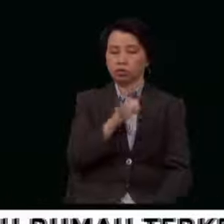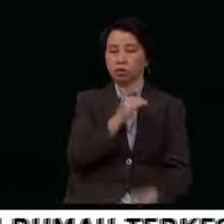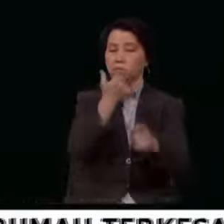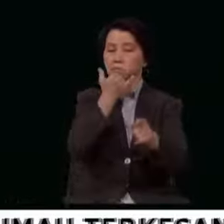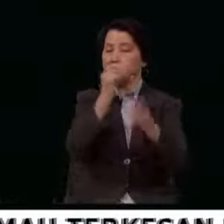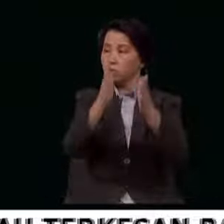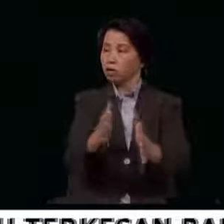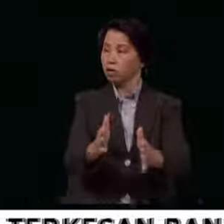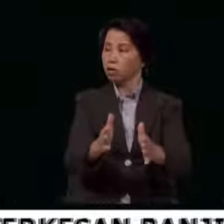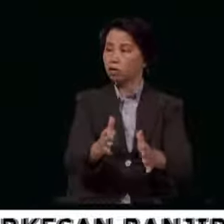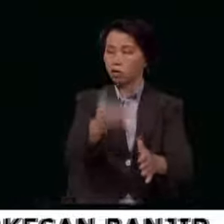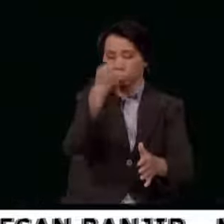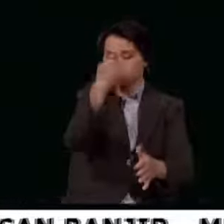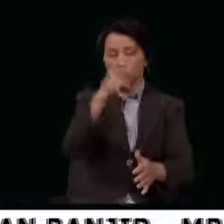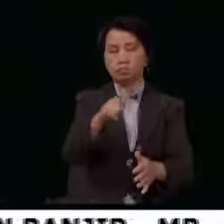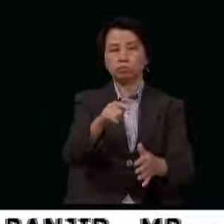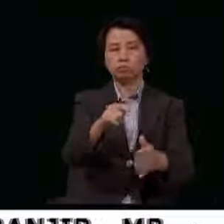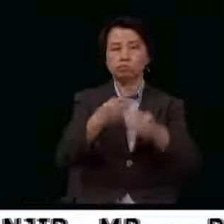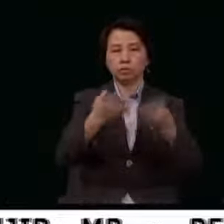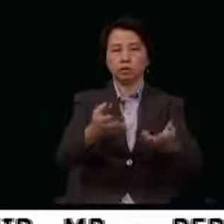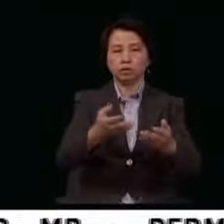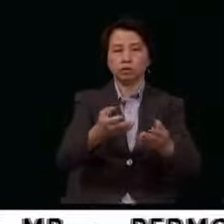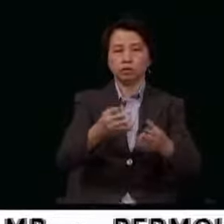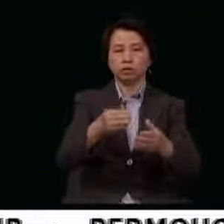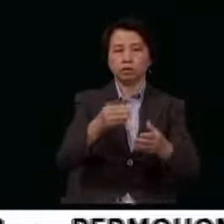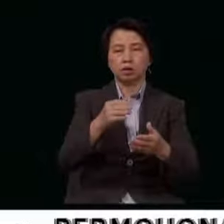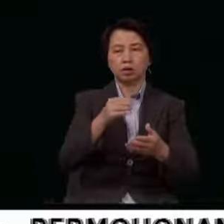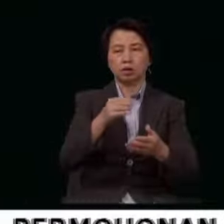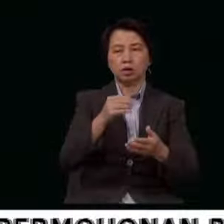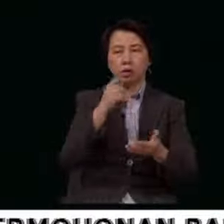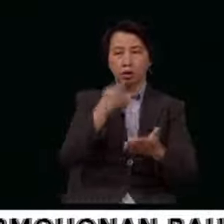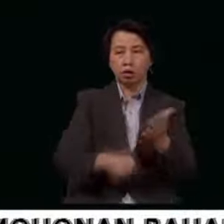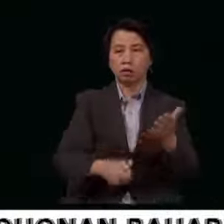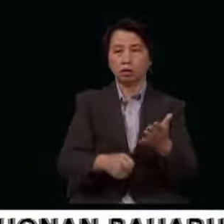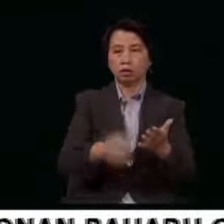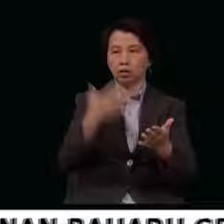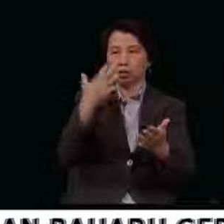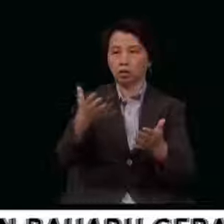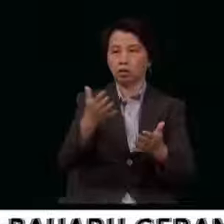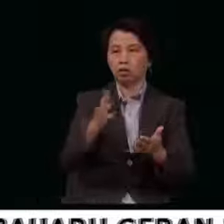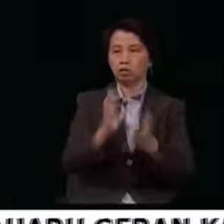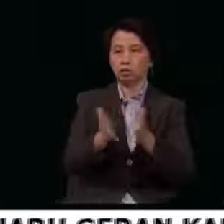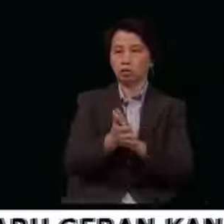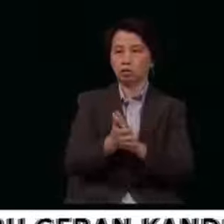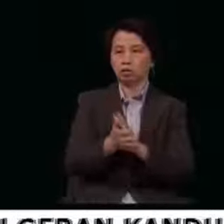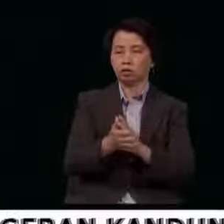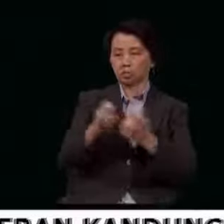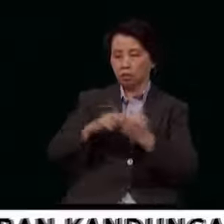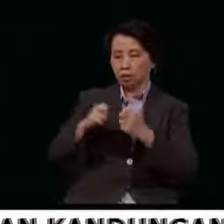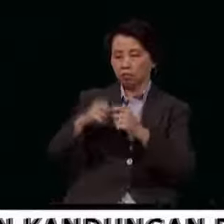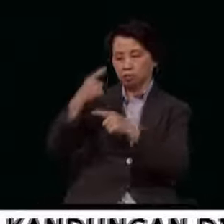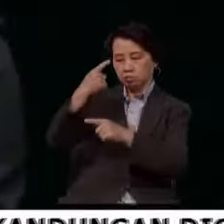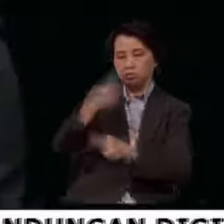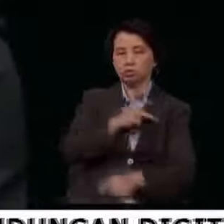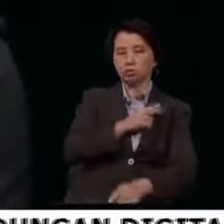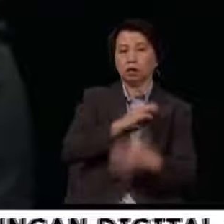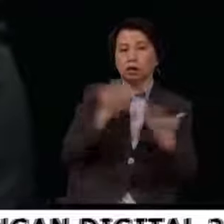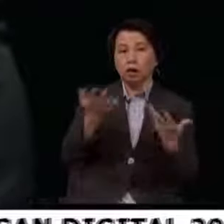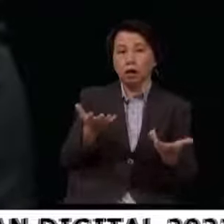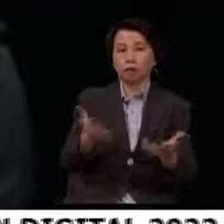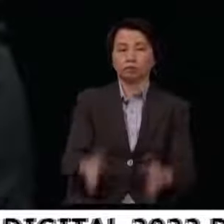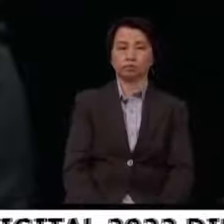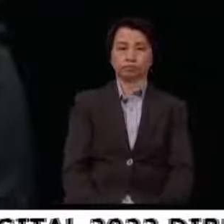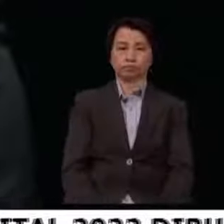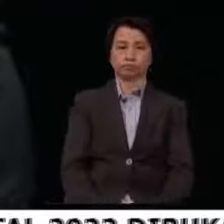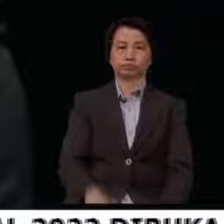yang tertentu adalah Chase boleh dikatakan tapi celah kami di KBS bisnis jasa tubuh ke untuk